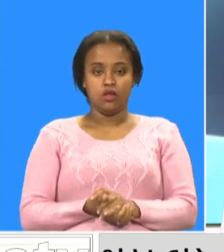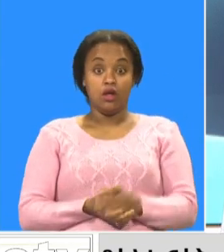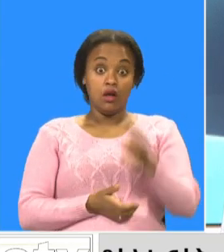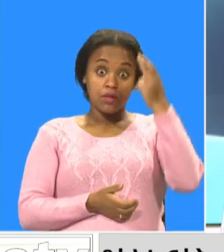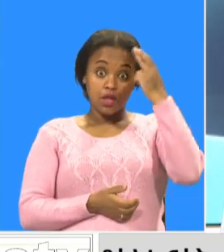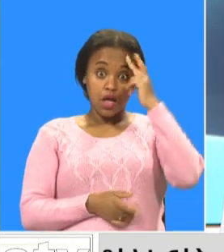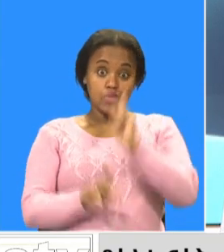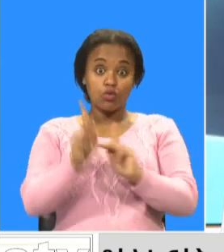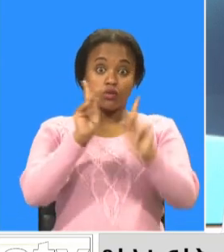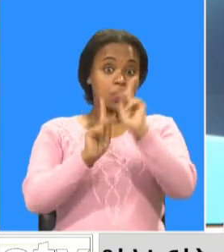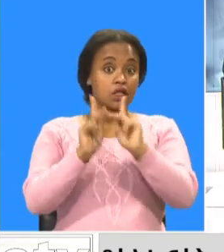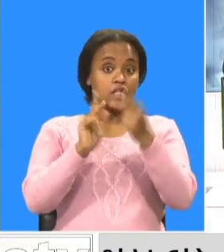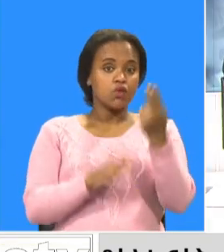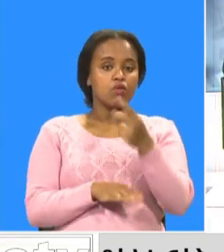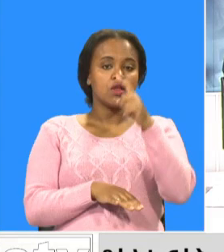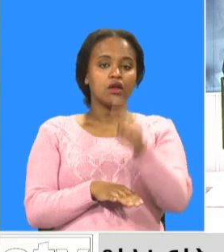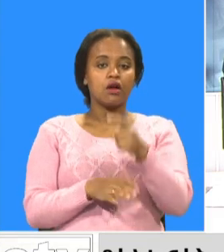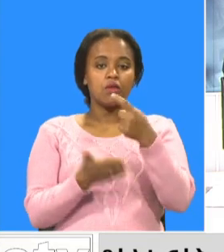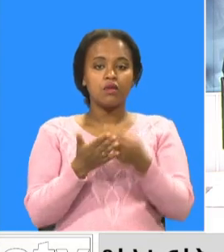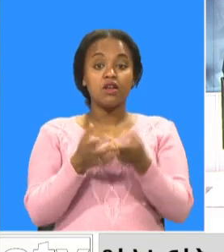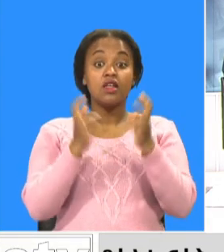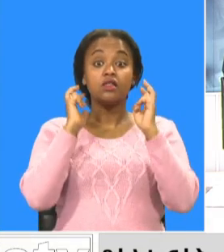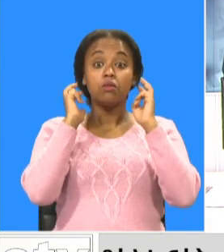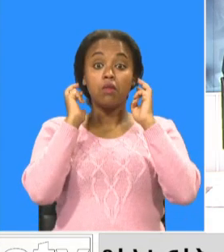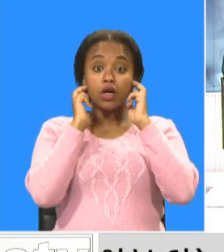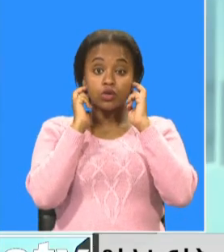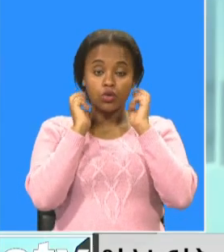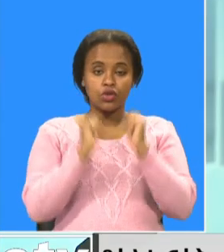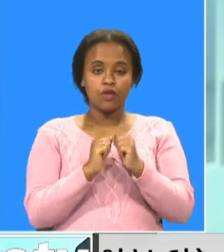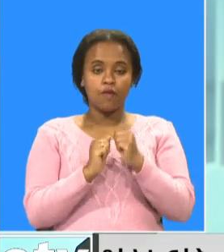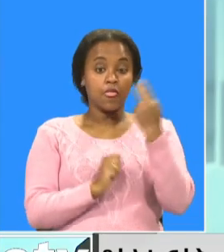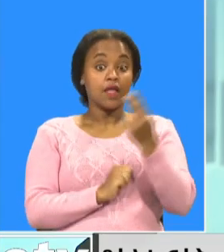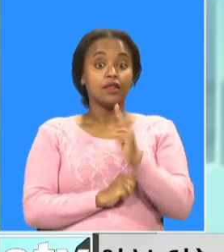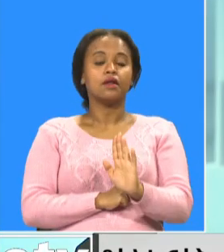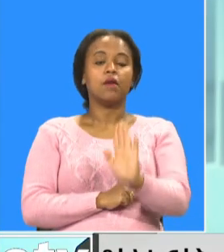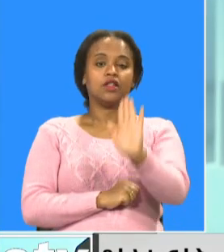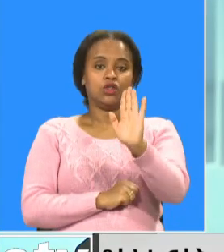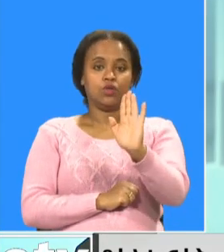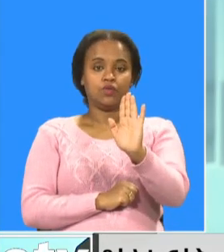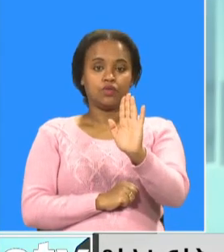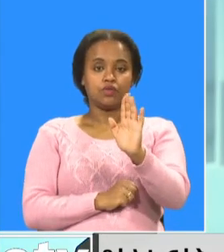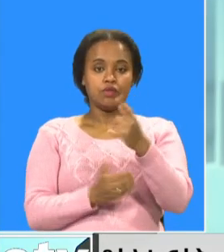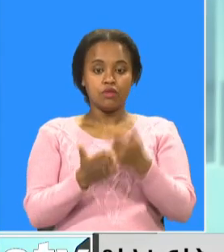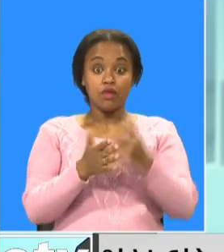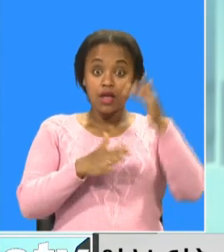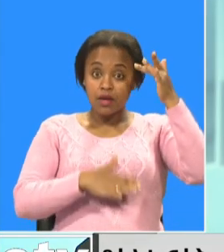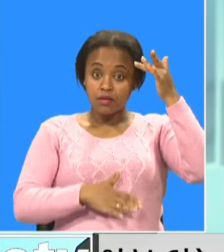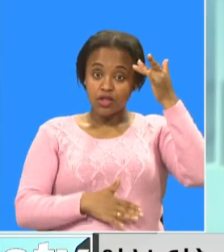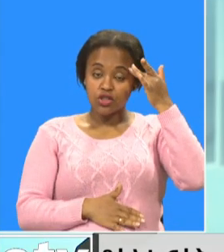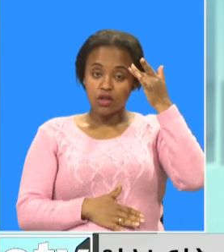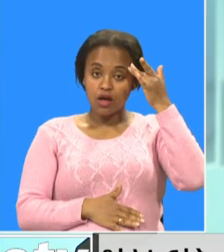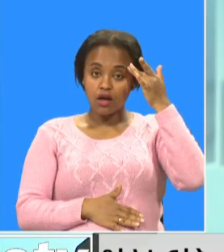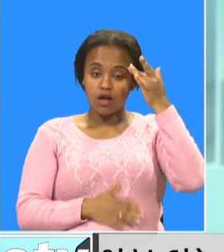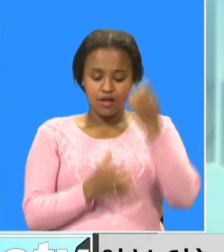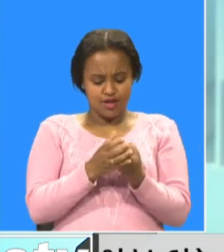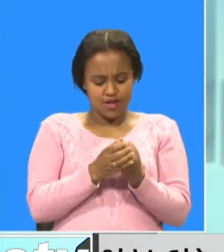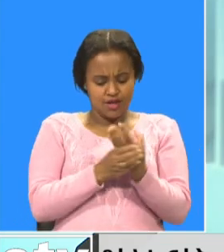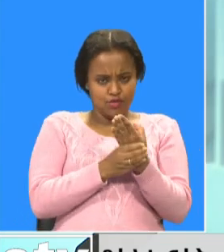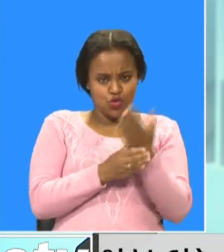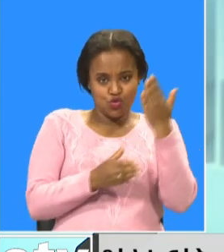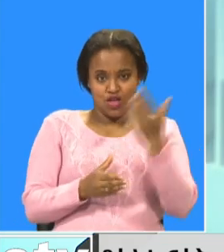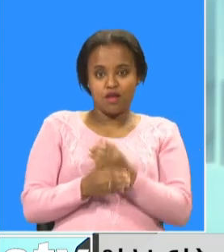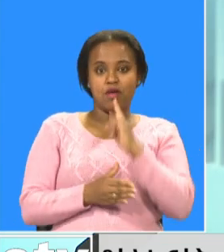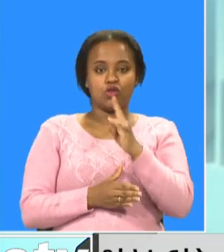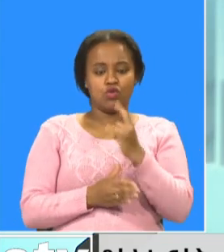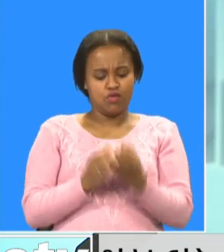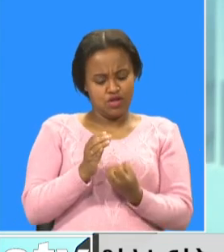ምክንያቱም ህብረተሰቡም መጠቀም አለባቸው እነዚህ ማስኮች። ጥቅማቸው ይህን በሽታ ከምንጩ የማስቆም